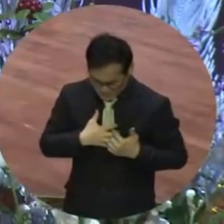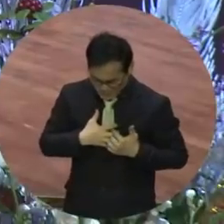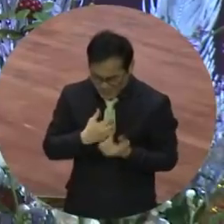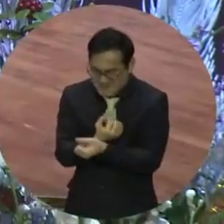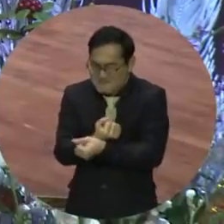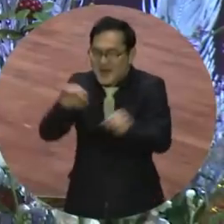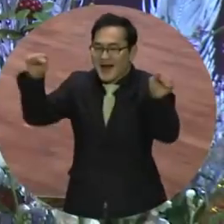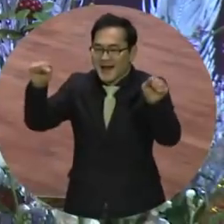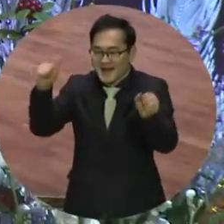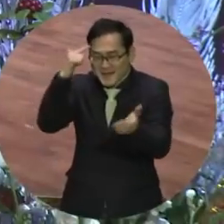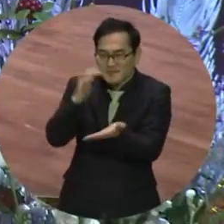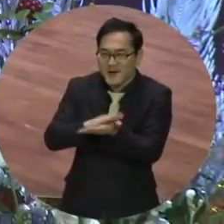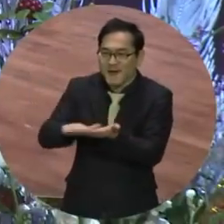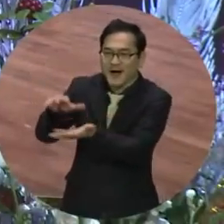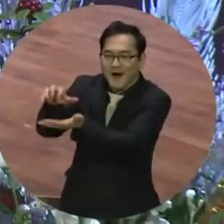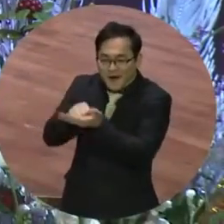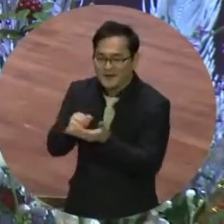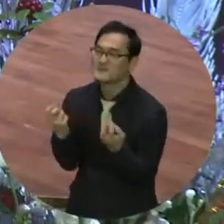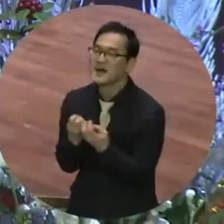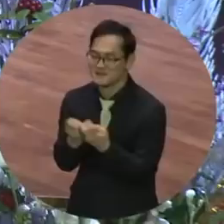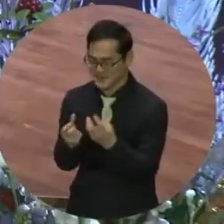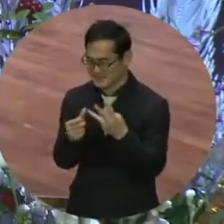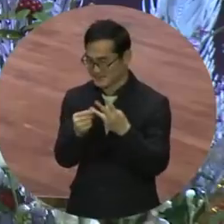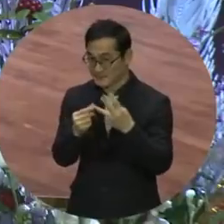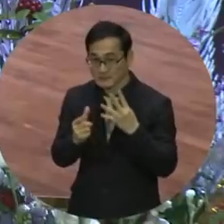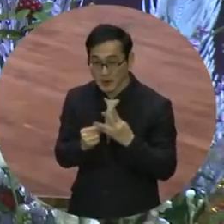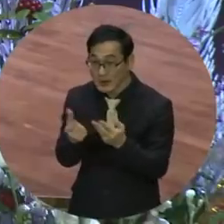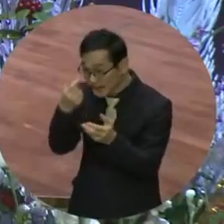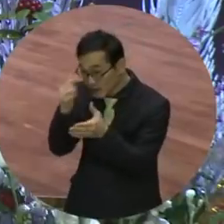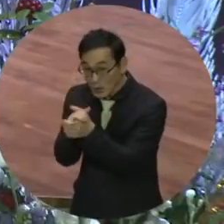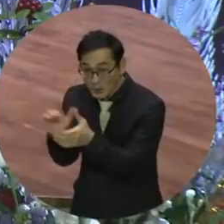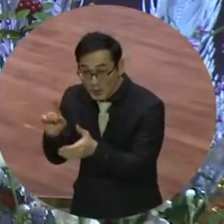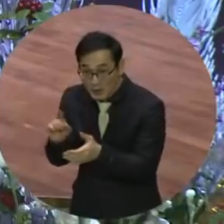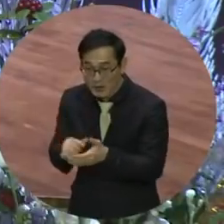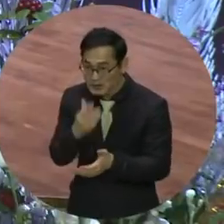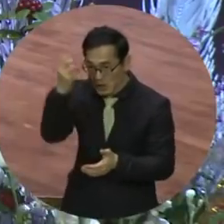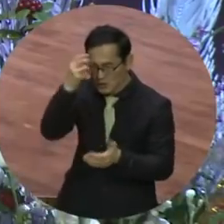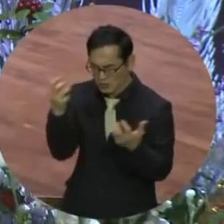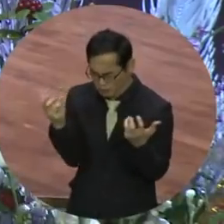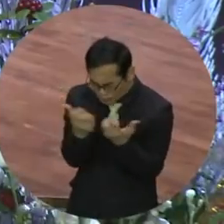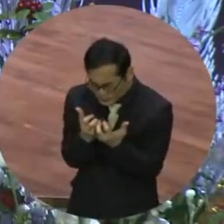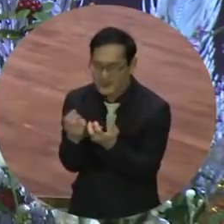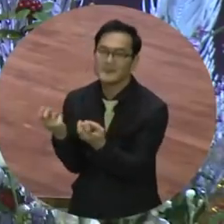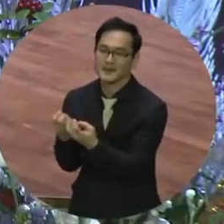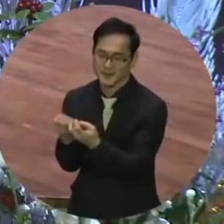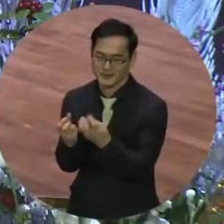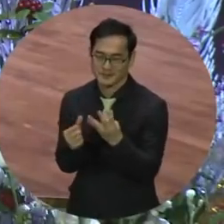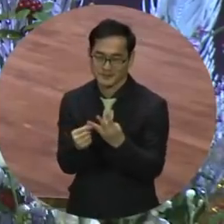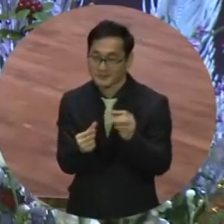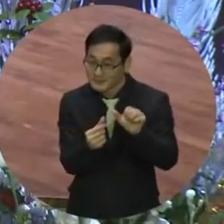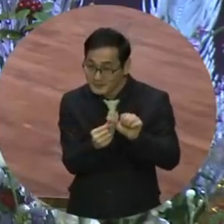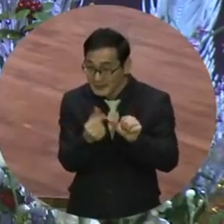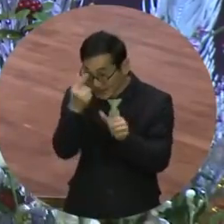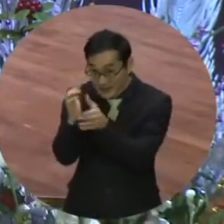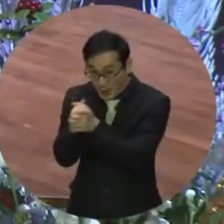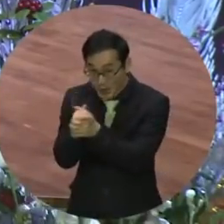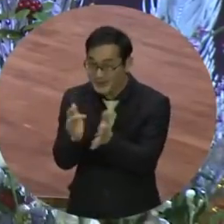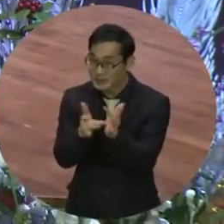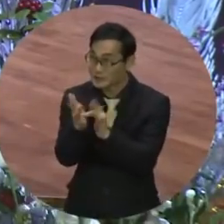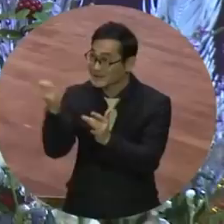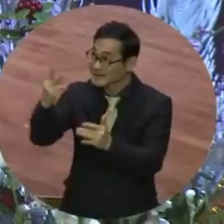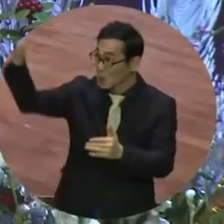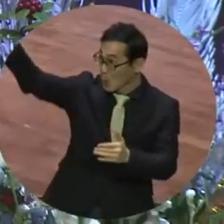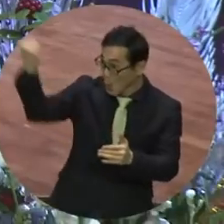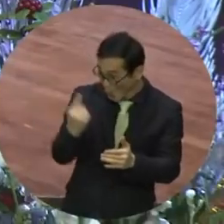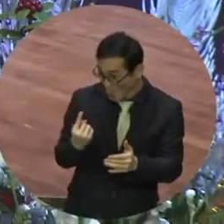자유하게 하고 평안을 얻게 하는 수단이다. 기도는 성령 충만을 받게 하는 수단이다. 기도는 예수님의 재림을 깨어